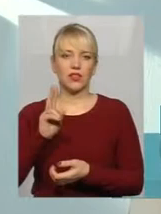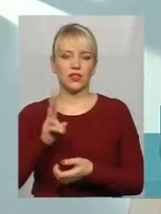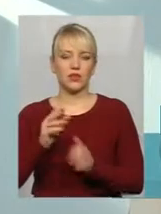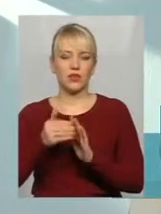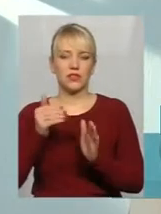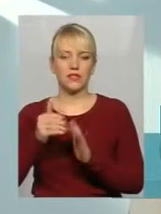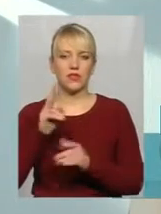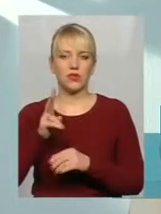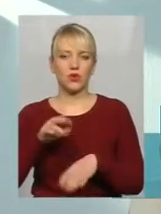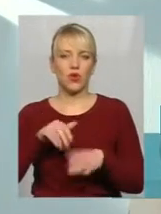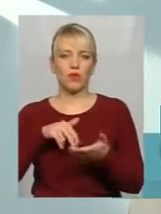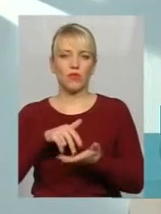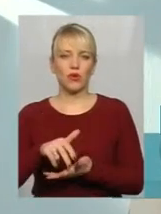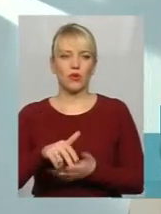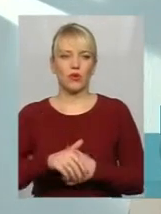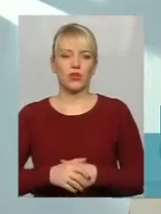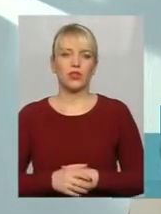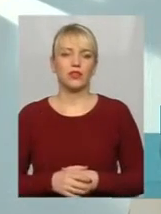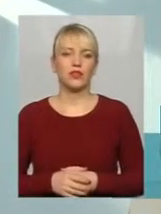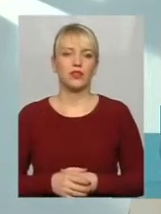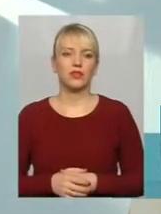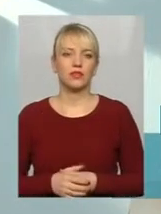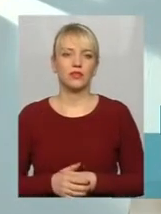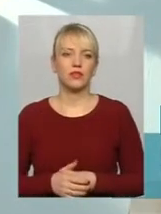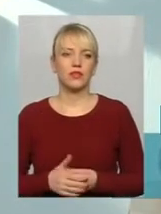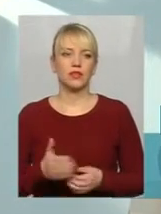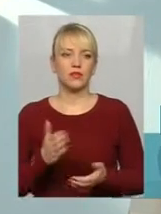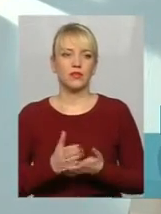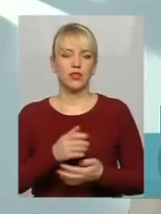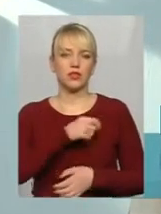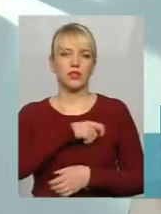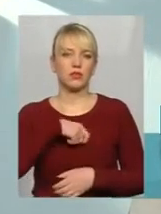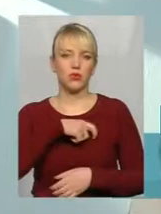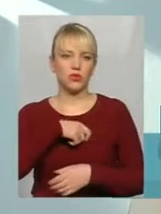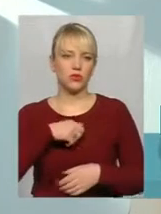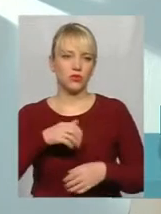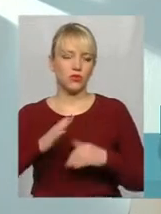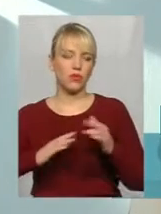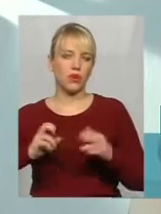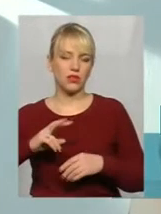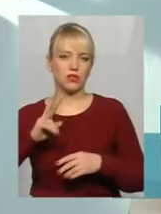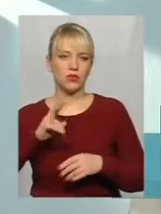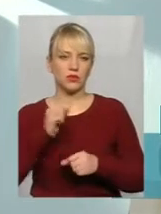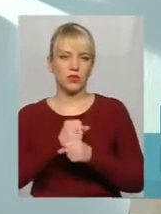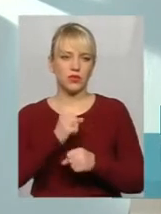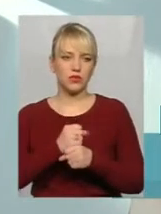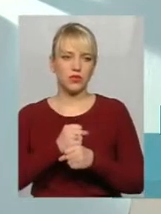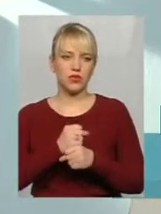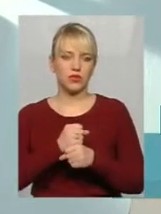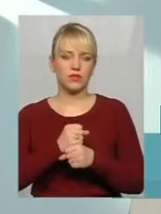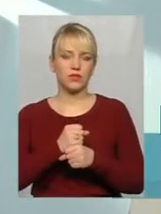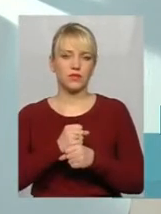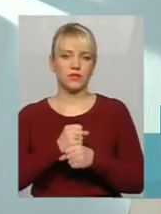призивники, які проходять, скажімо так, мають депутатську практику, працюють депутатами районних.